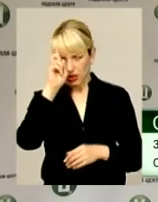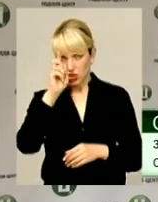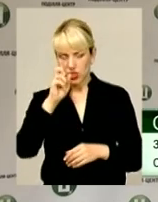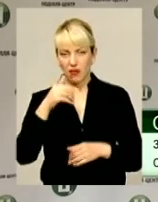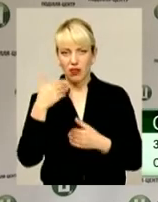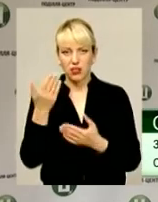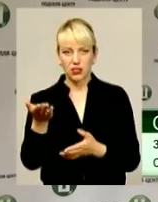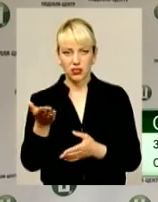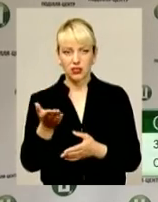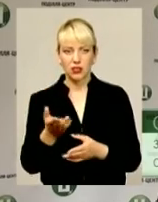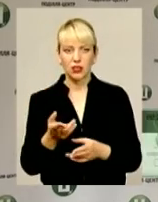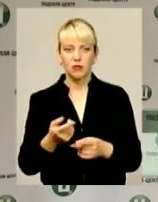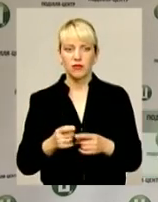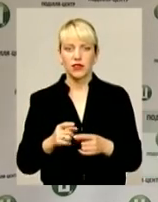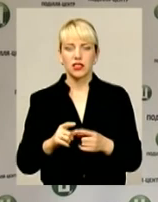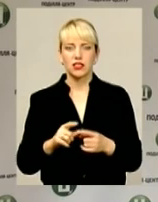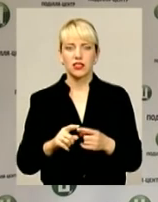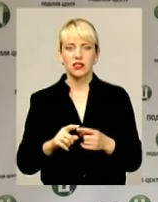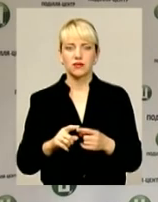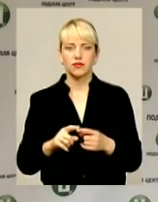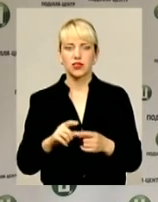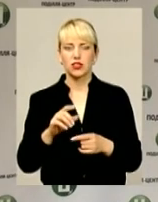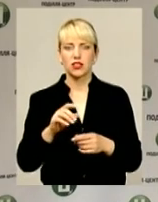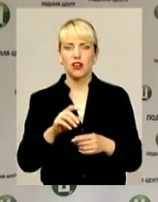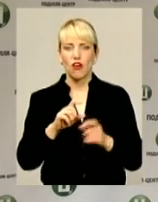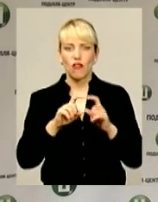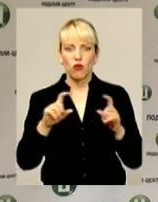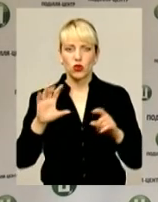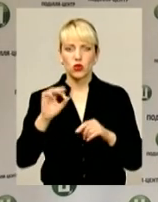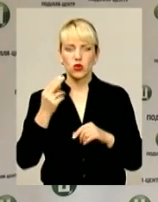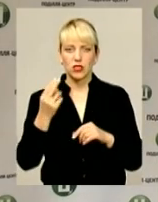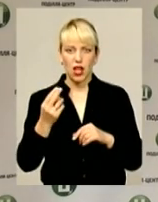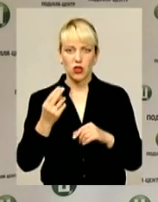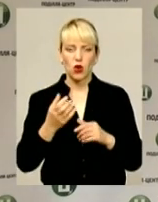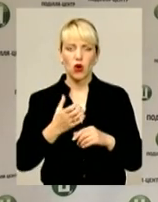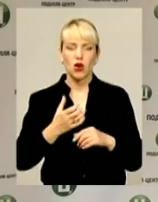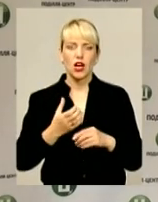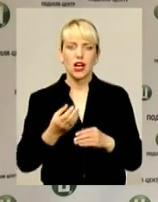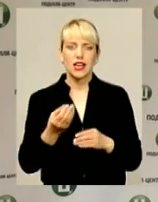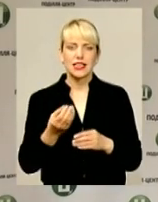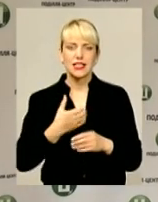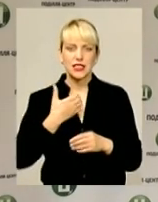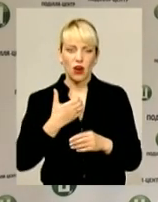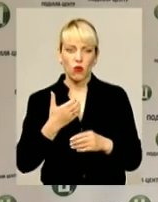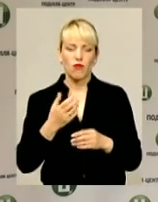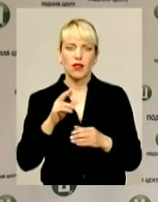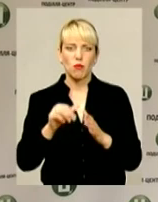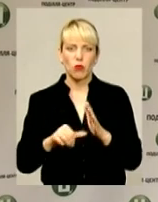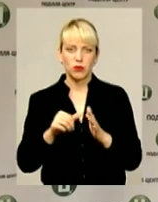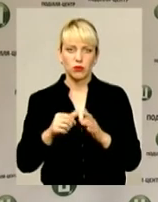з рахунку фонду соціального страхування на виплок безробітня виплачує такі кошти.